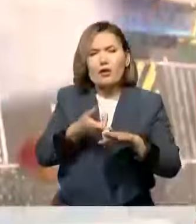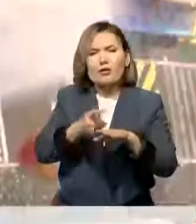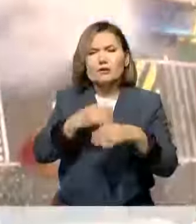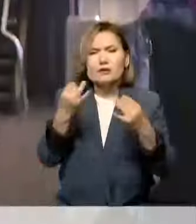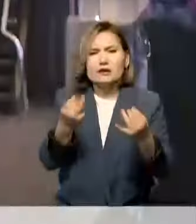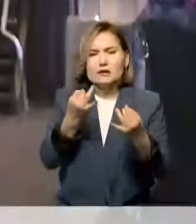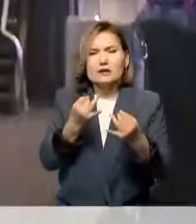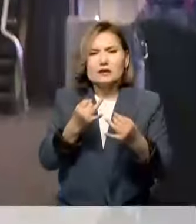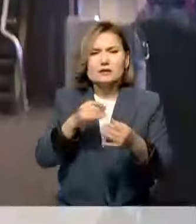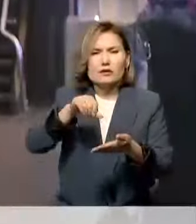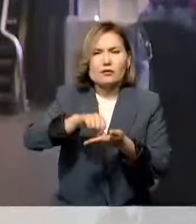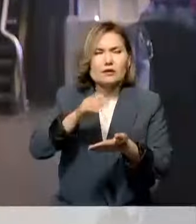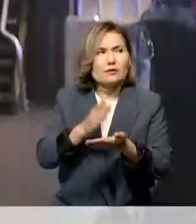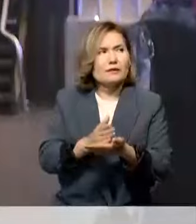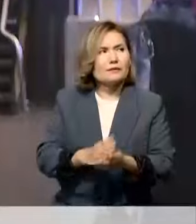көрсетіледі.